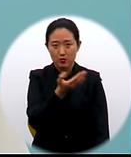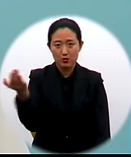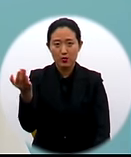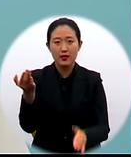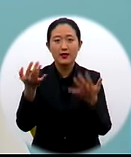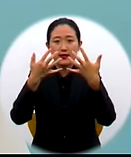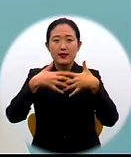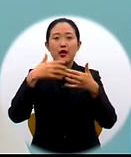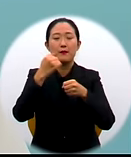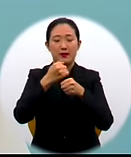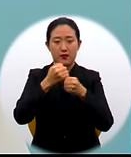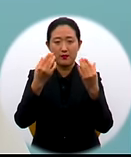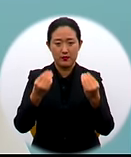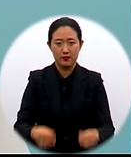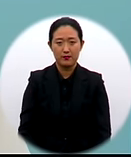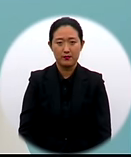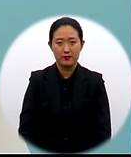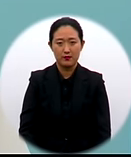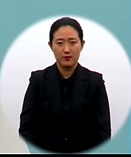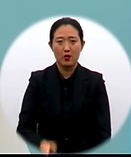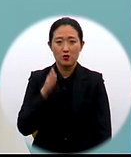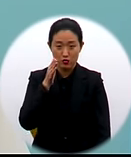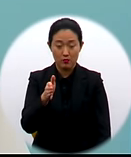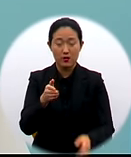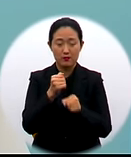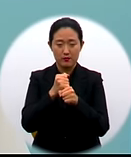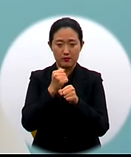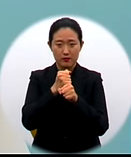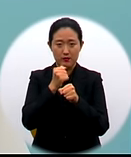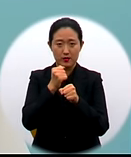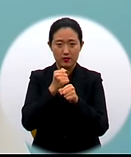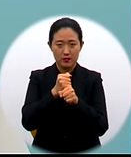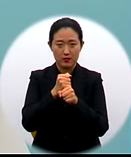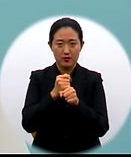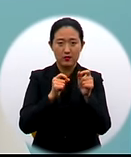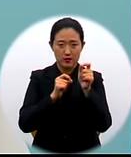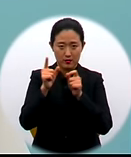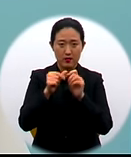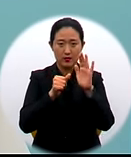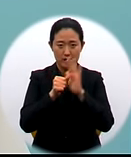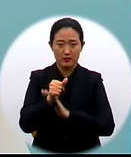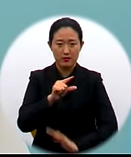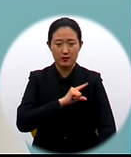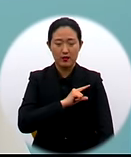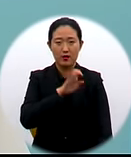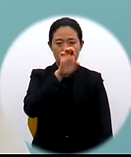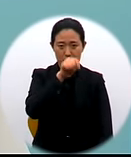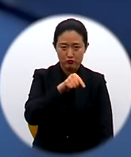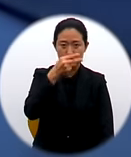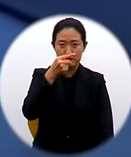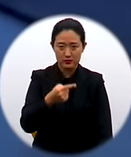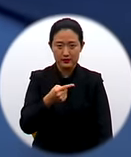이거는 전반적인 생산성 향상으로 이어졌는데요. 우리가 2차 산업혁명의 가장 대표적인 용어로 포드 시스템을 말합니다. 포드 시스템